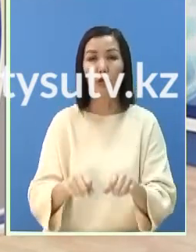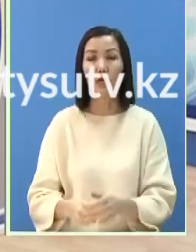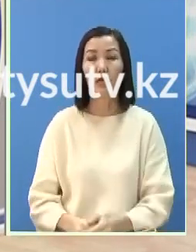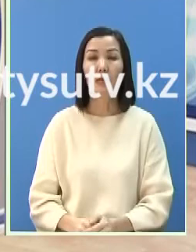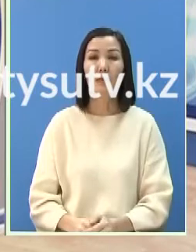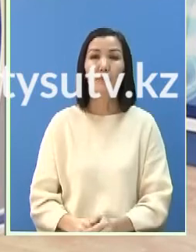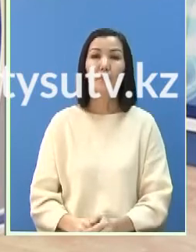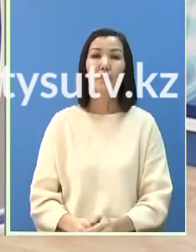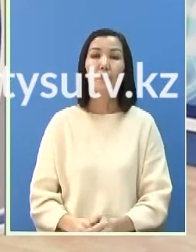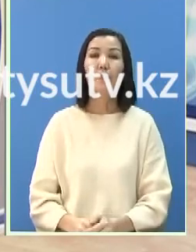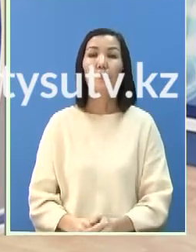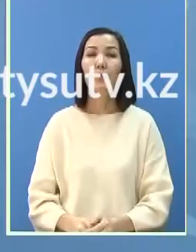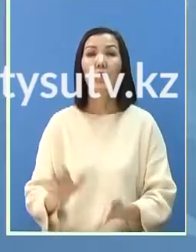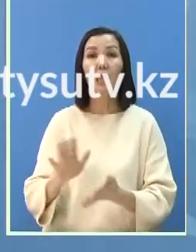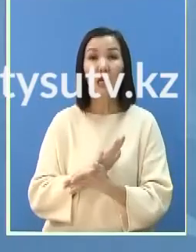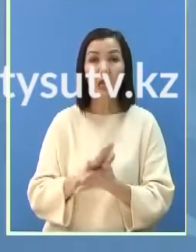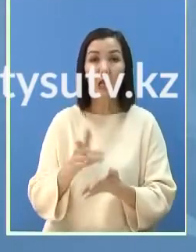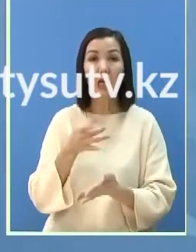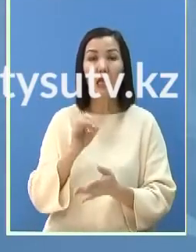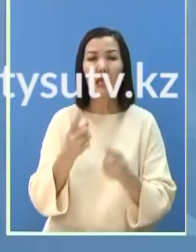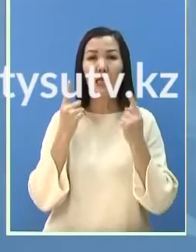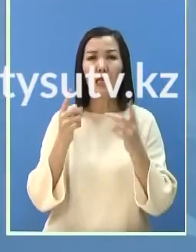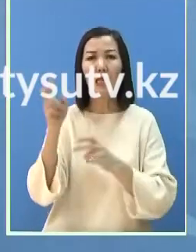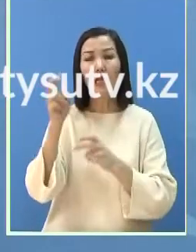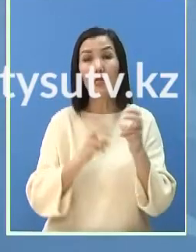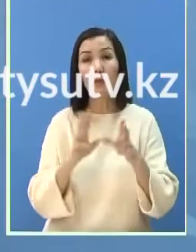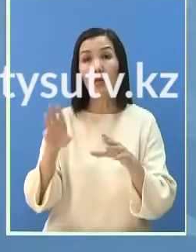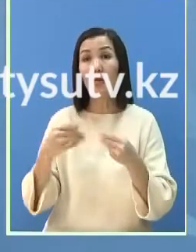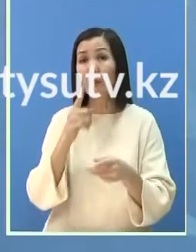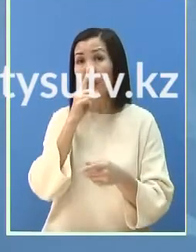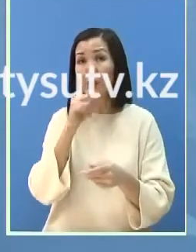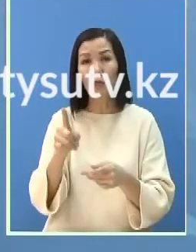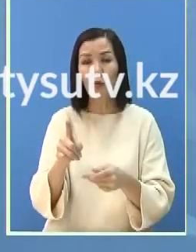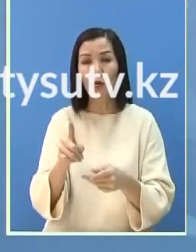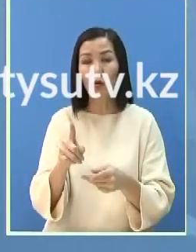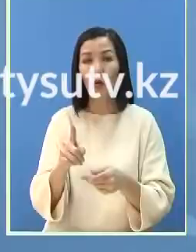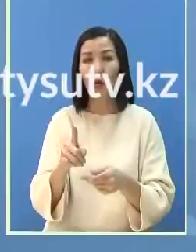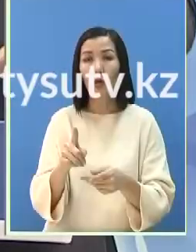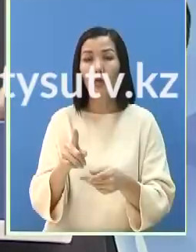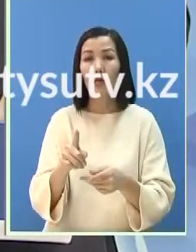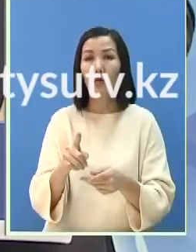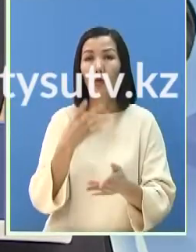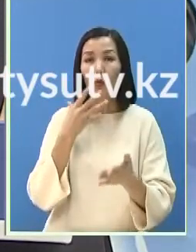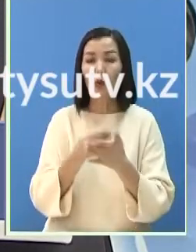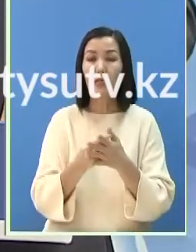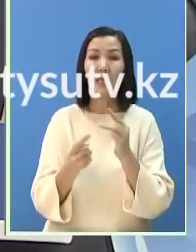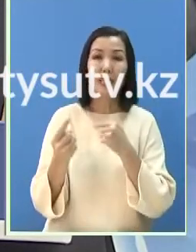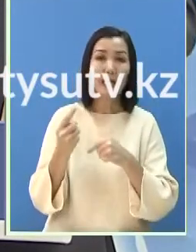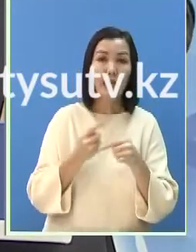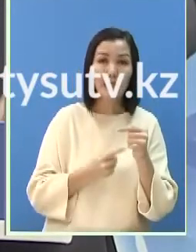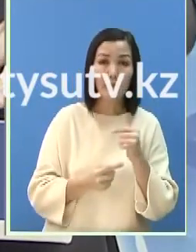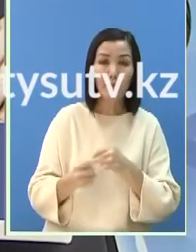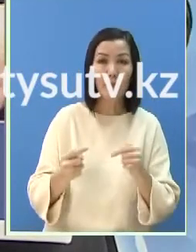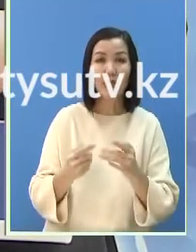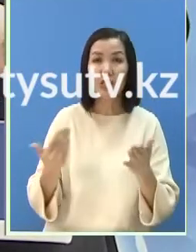Енді гранттарға тоқталатын болсақ, гранттар ірі кәсіпкерлерге берілмейді ғой. Өзінің жаңағы кәсіпкерлерге, және де өзінің